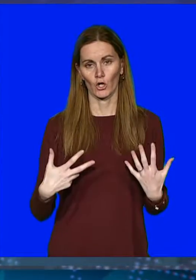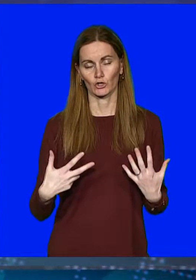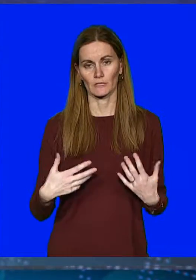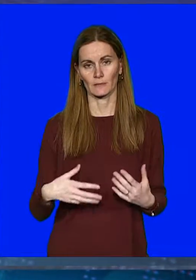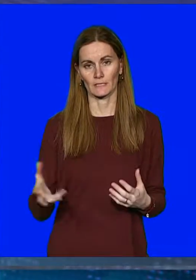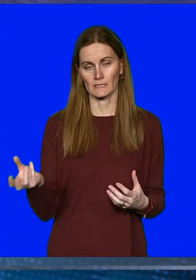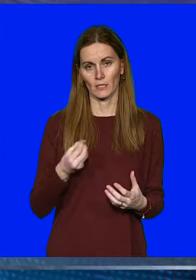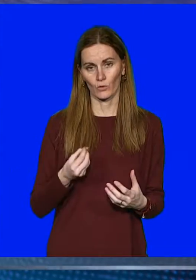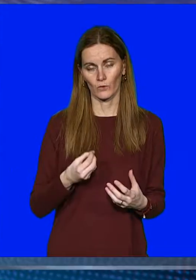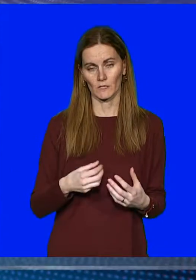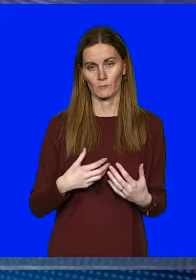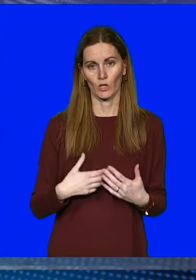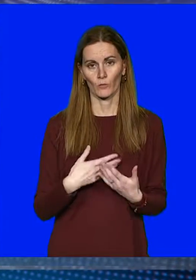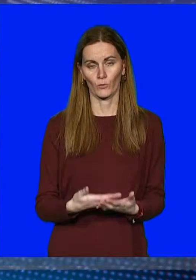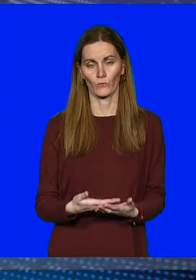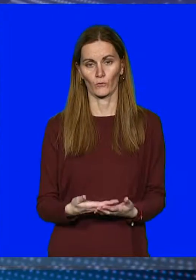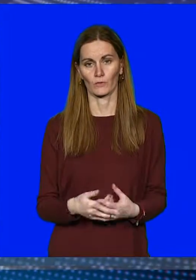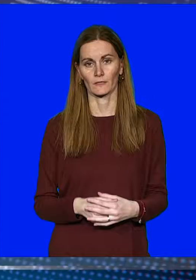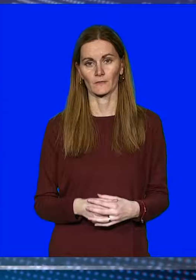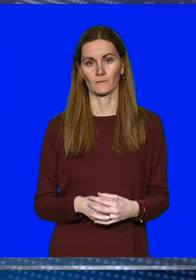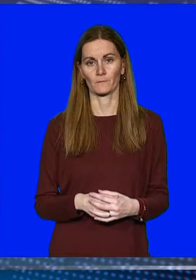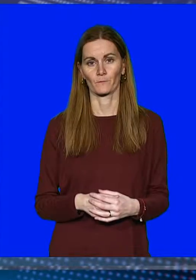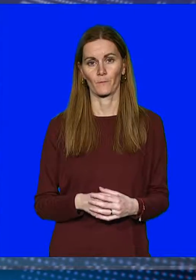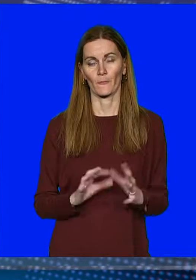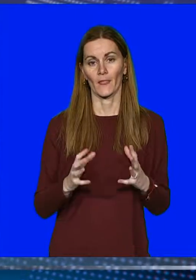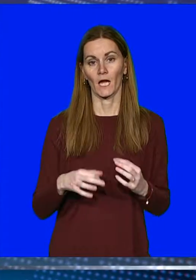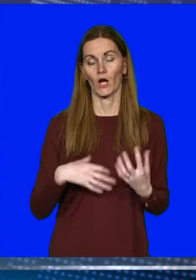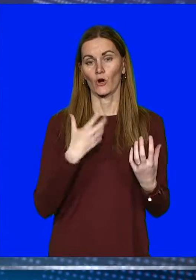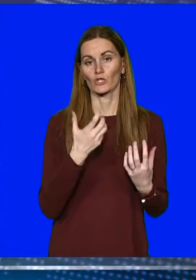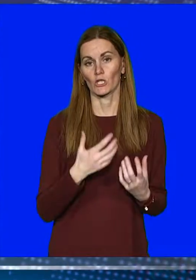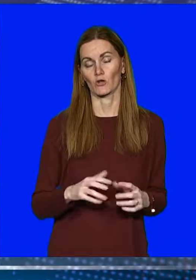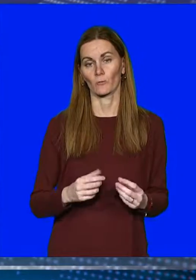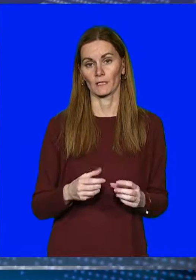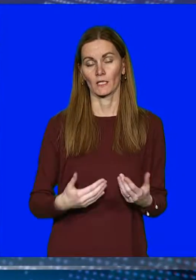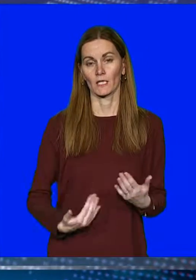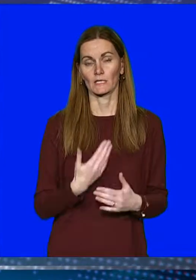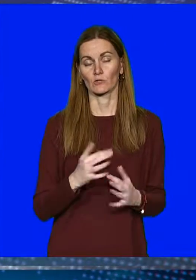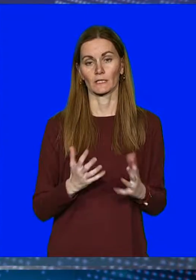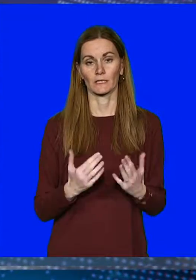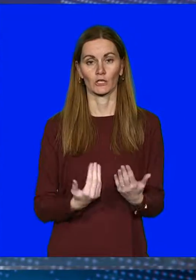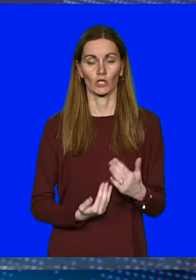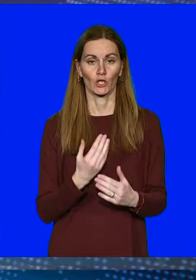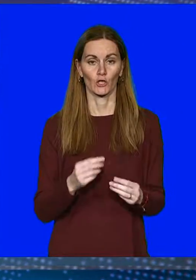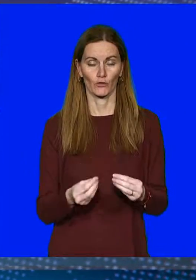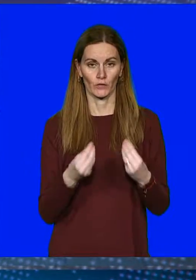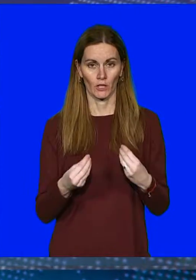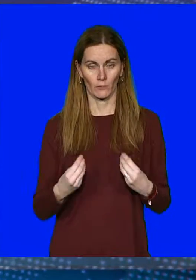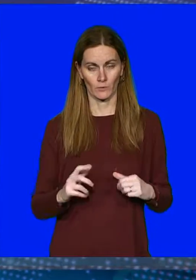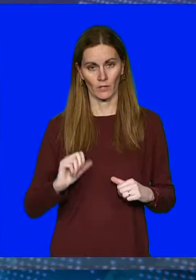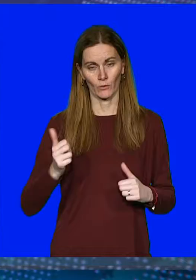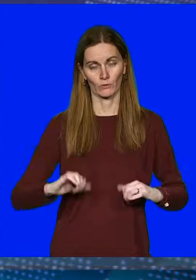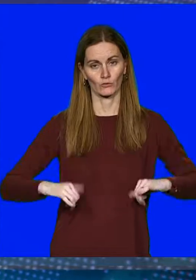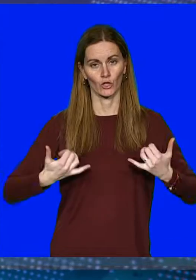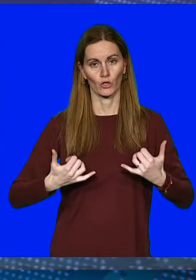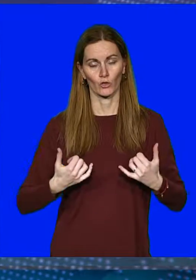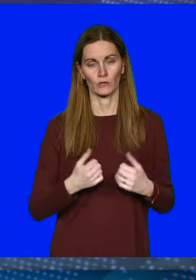od 80 milijuna kuna bespovratnih sredstava, na što smo iznimno ponosni. A očekujemo i rezultate nekih projekata koji su prijavljeni u novoj